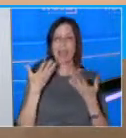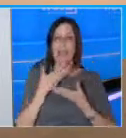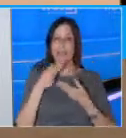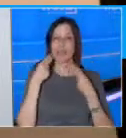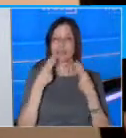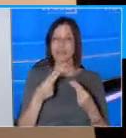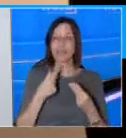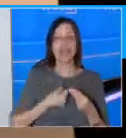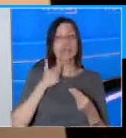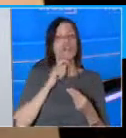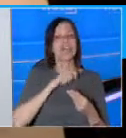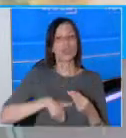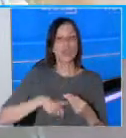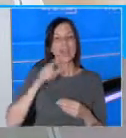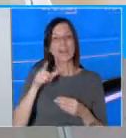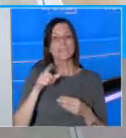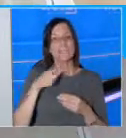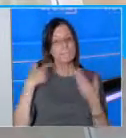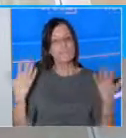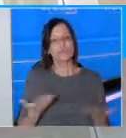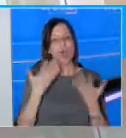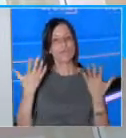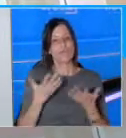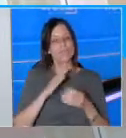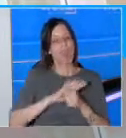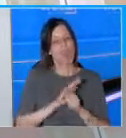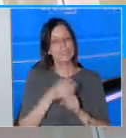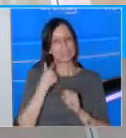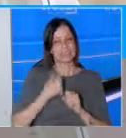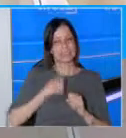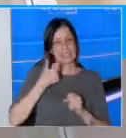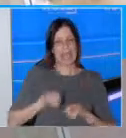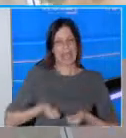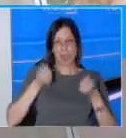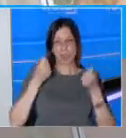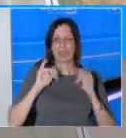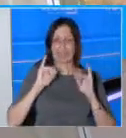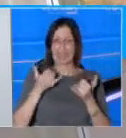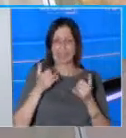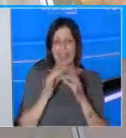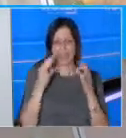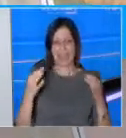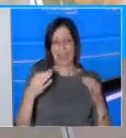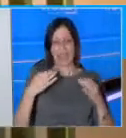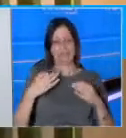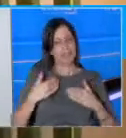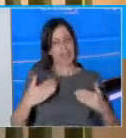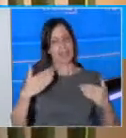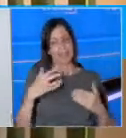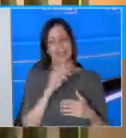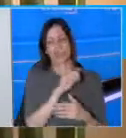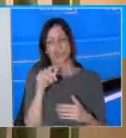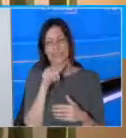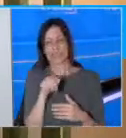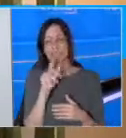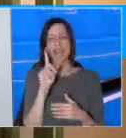הראשי רשויות הם אלו שדוחפים ולוחצים את השר חינוך, כן, להתחיל לקדם את העניין הזה,